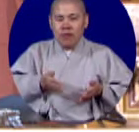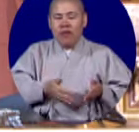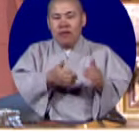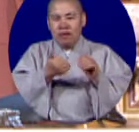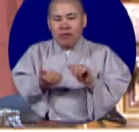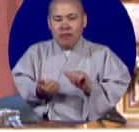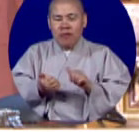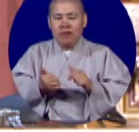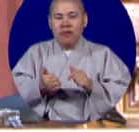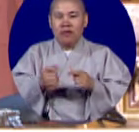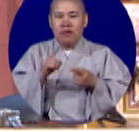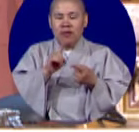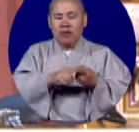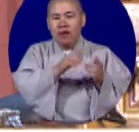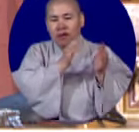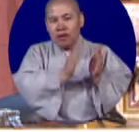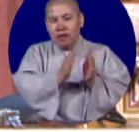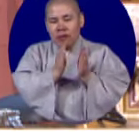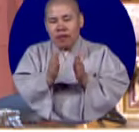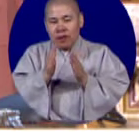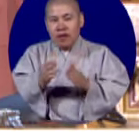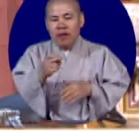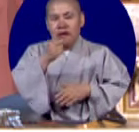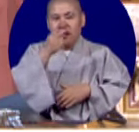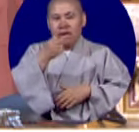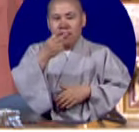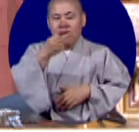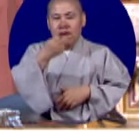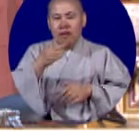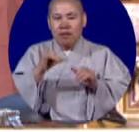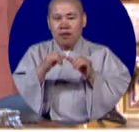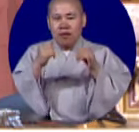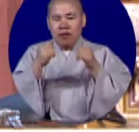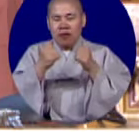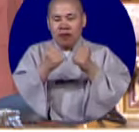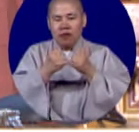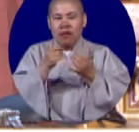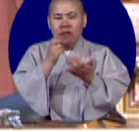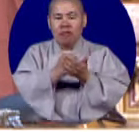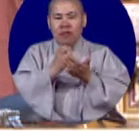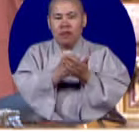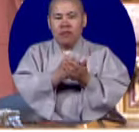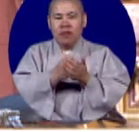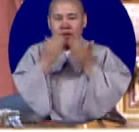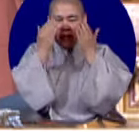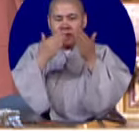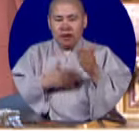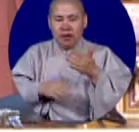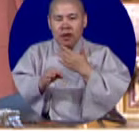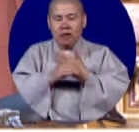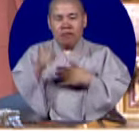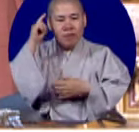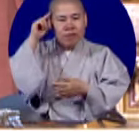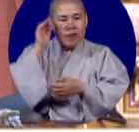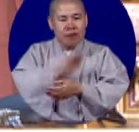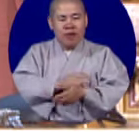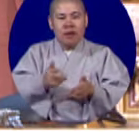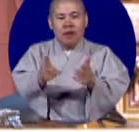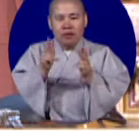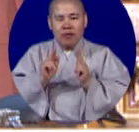설명한 게 12인연인데 그 12인연법을 환하게 통달하면 그걸 반야바라밀이라고 그래요.